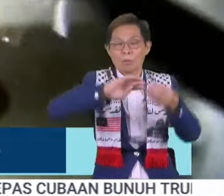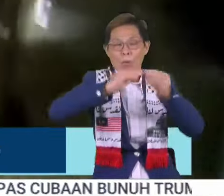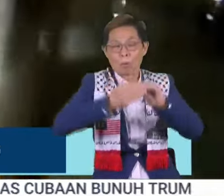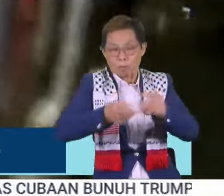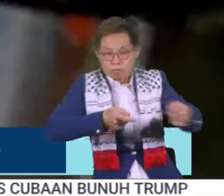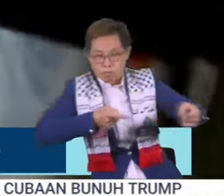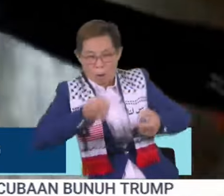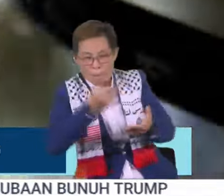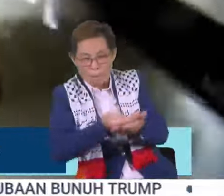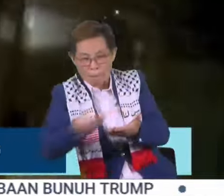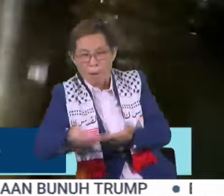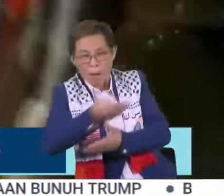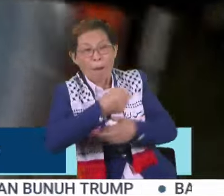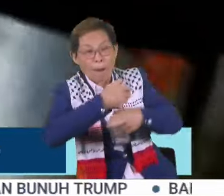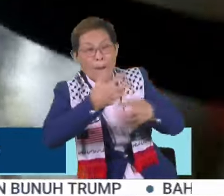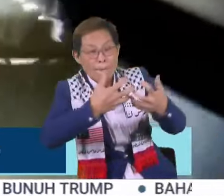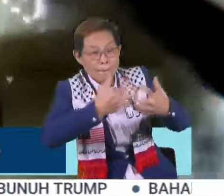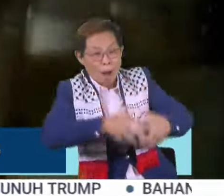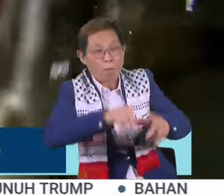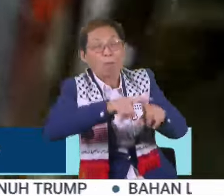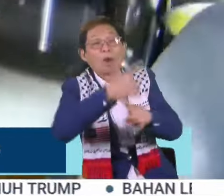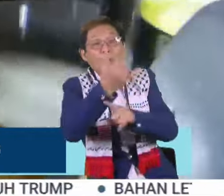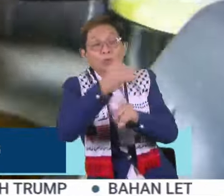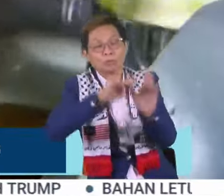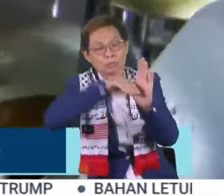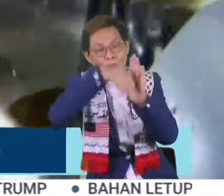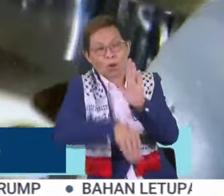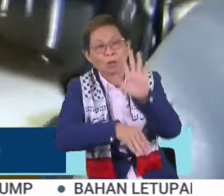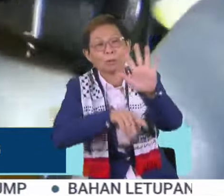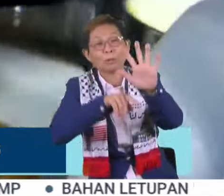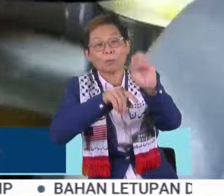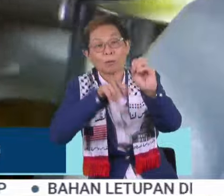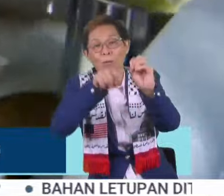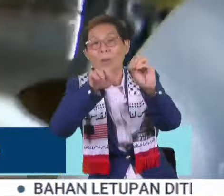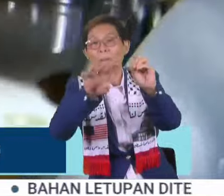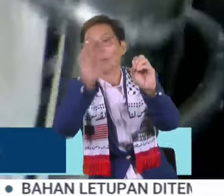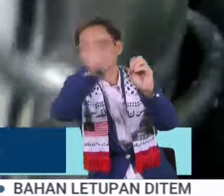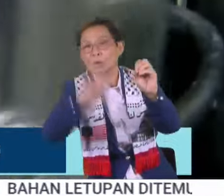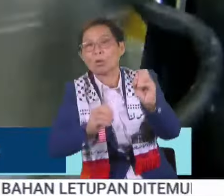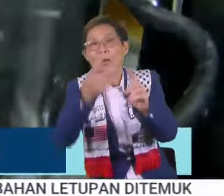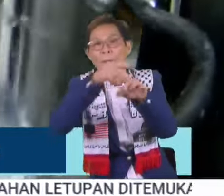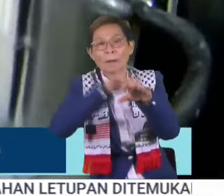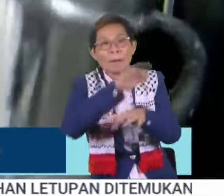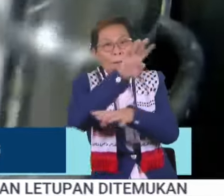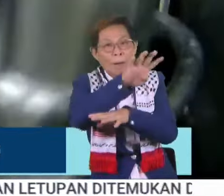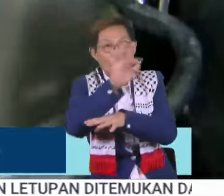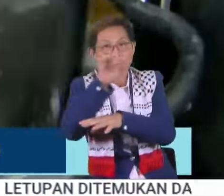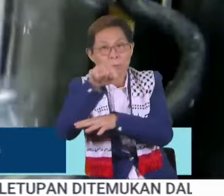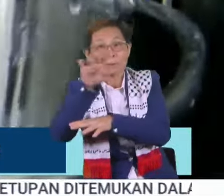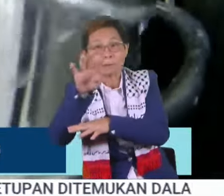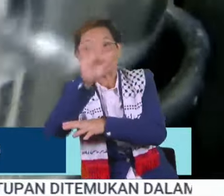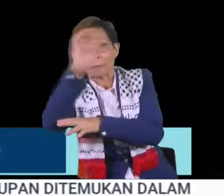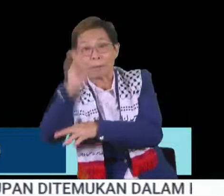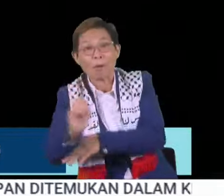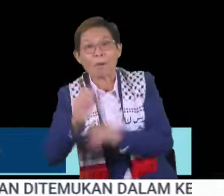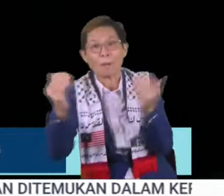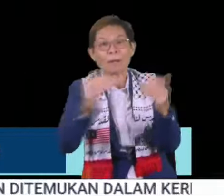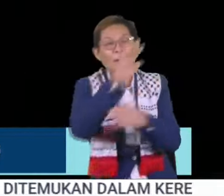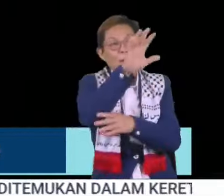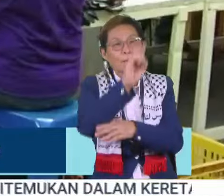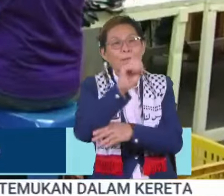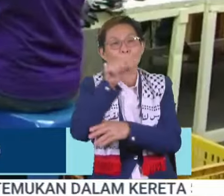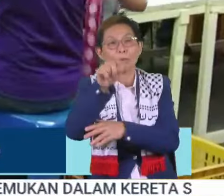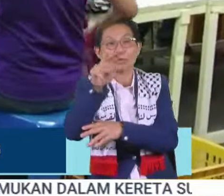indeks pengurus pembelian pembuatan Jun jatuh di bawah 50.0 kepada 49.9 berbanding 50.2